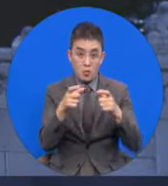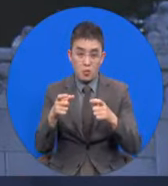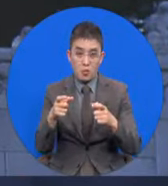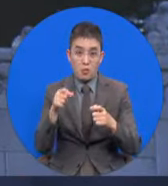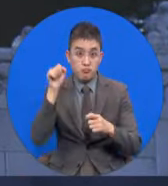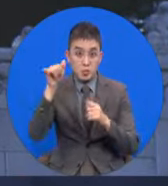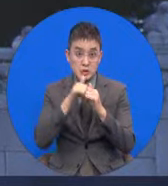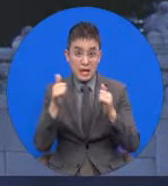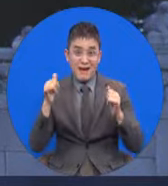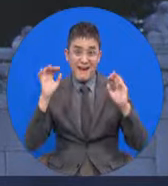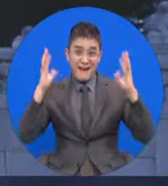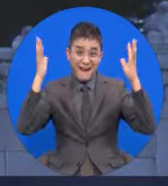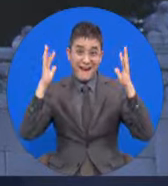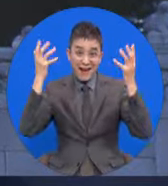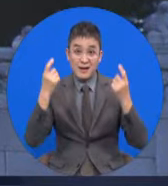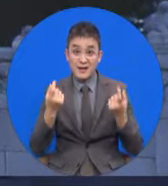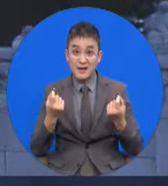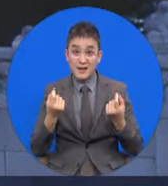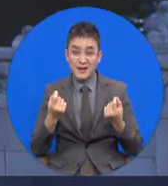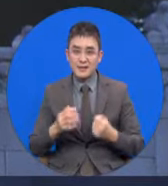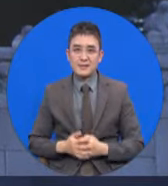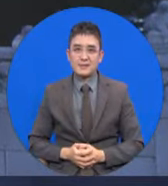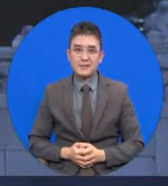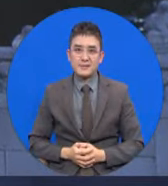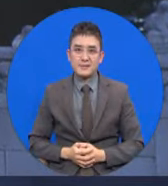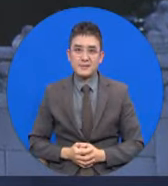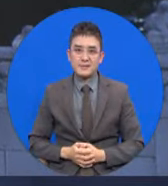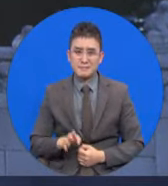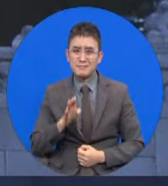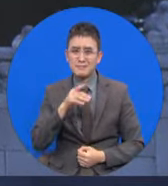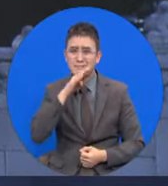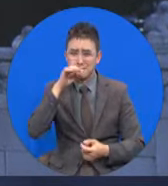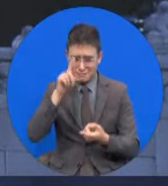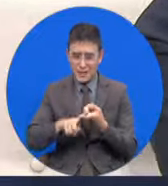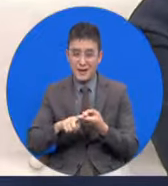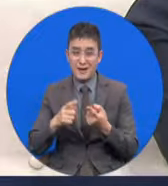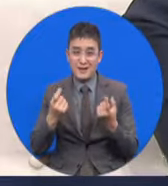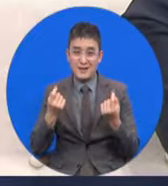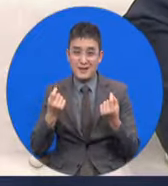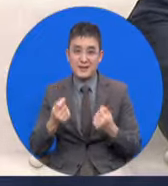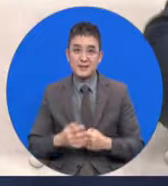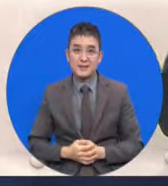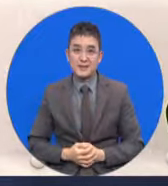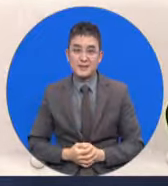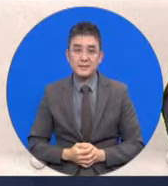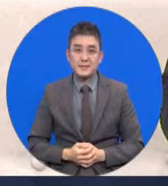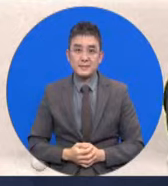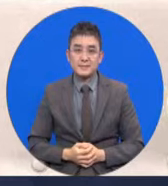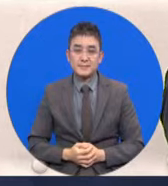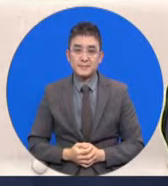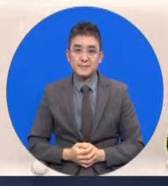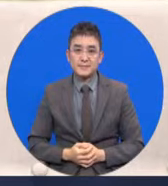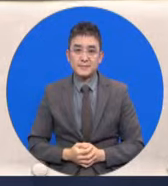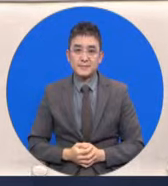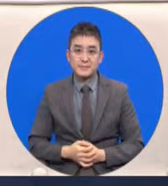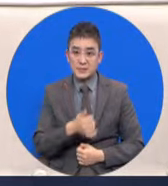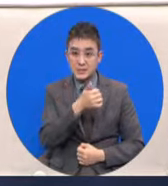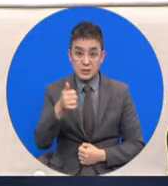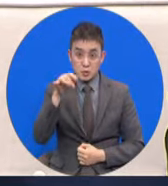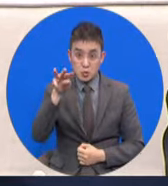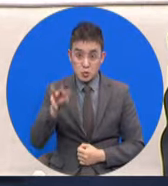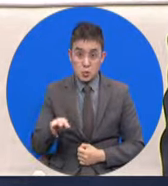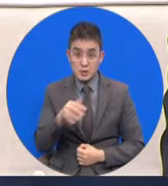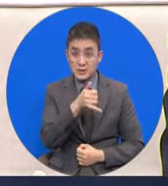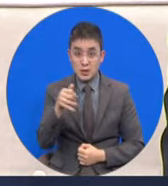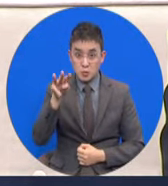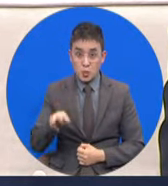다 찬성하는 그런 분위기인 것 같아요. 뭐 그런 부분은 당연할 것 같고 또 더불어 세종 이전으로